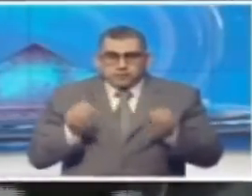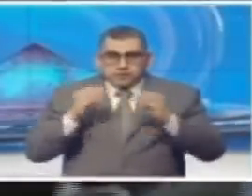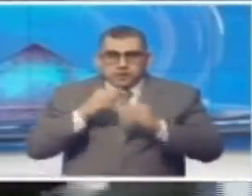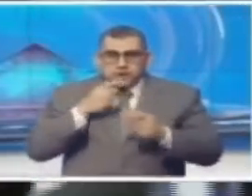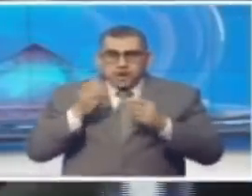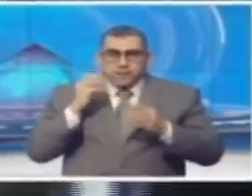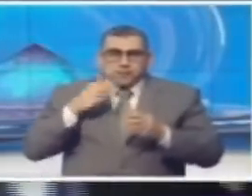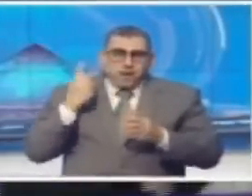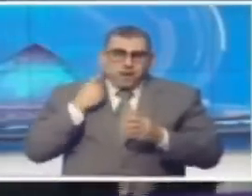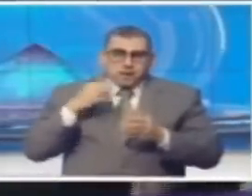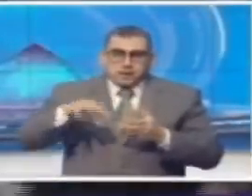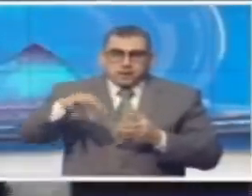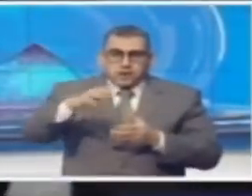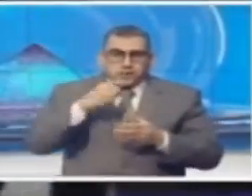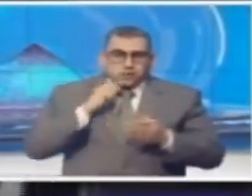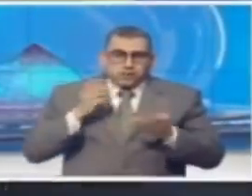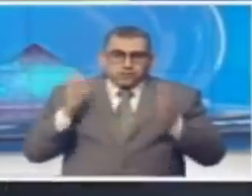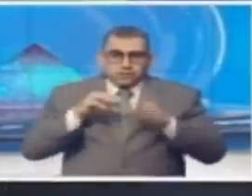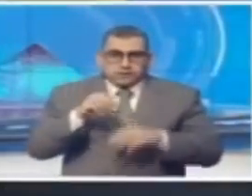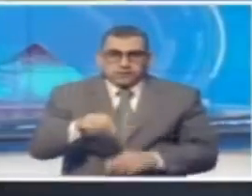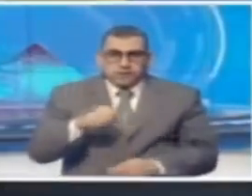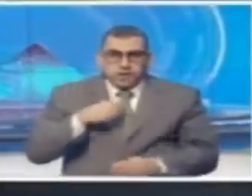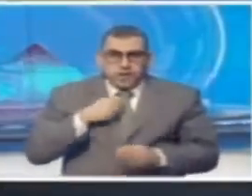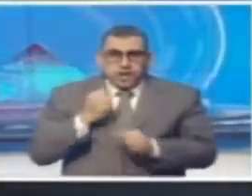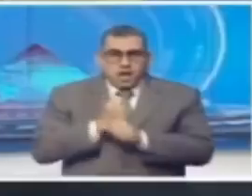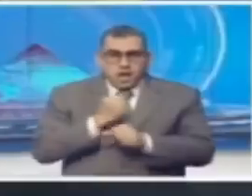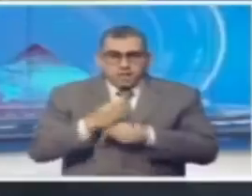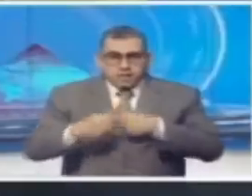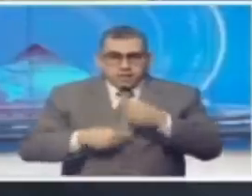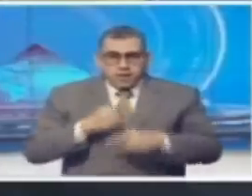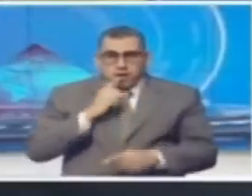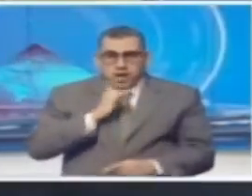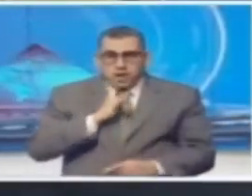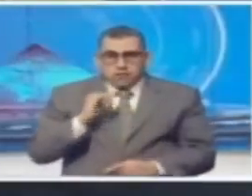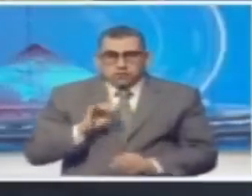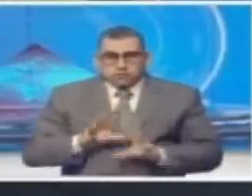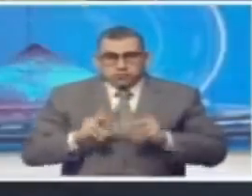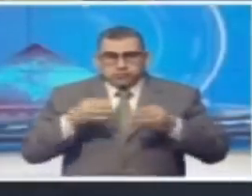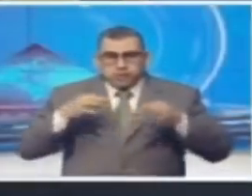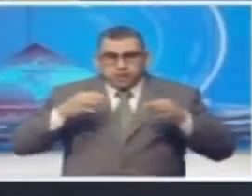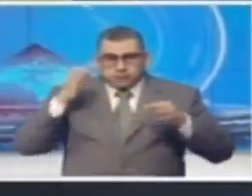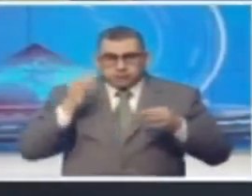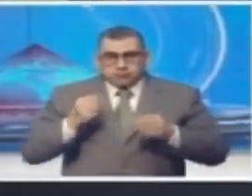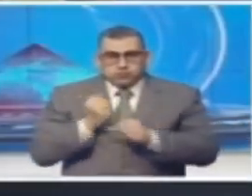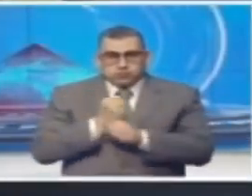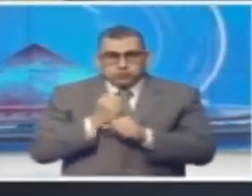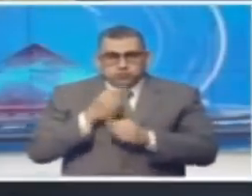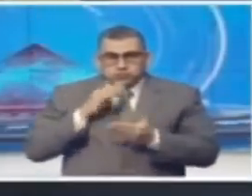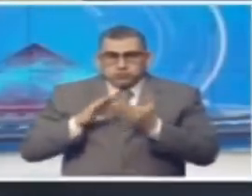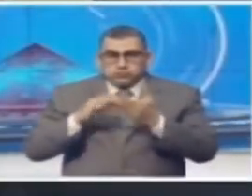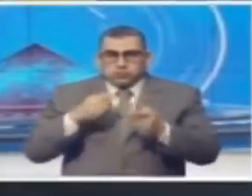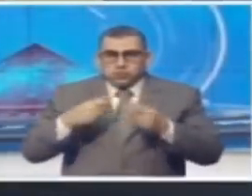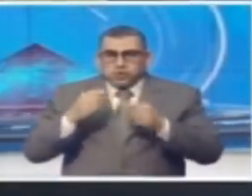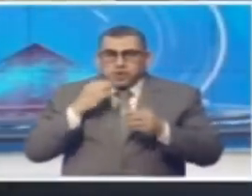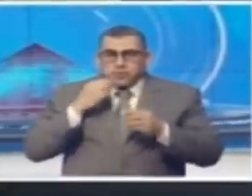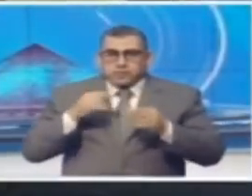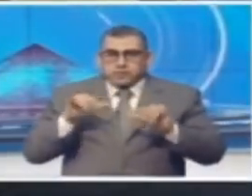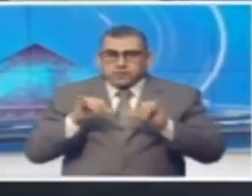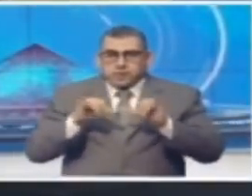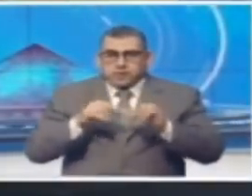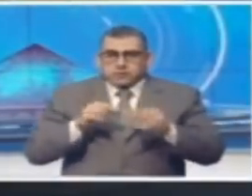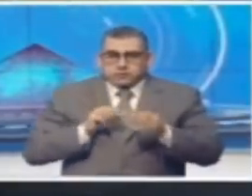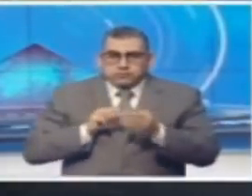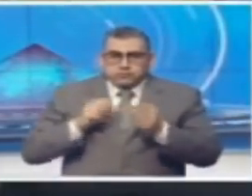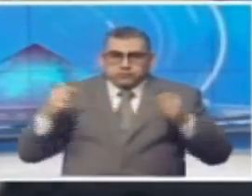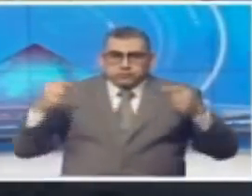لعدد من المناطق بالمحافظة. نعمل دوما على تحسين مستوى الخدمات. كنا قد انتهينا من المرحلة الأولى